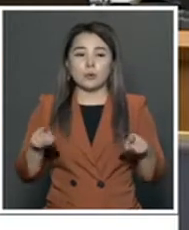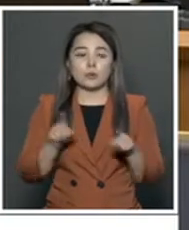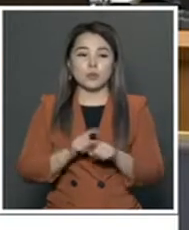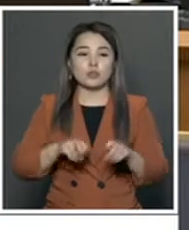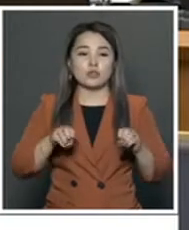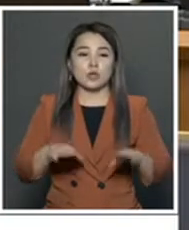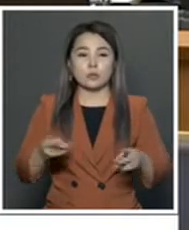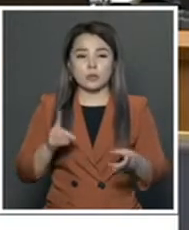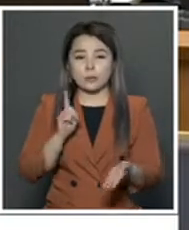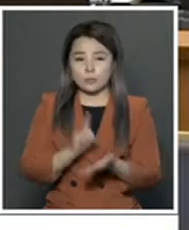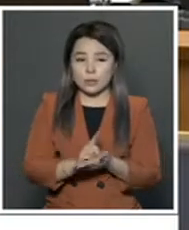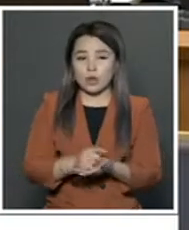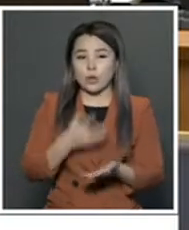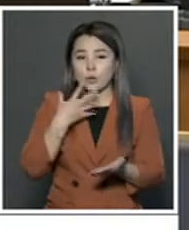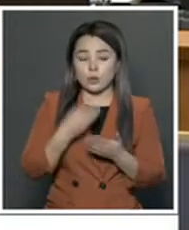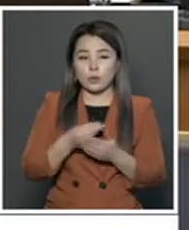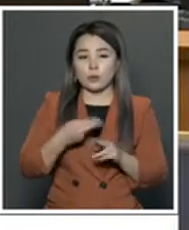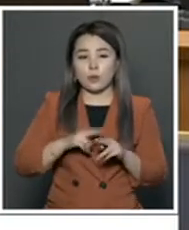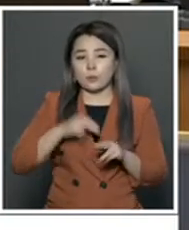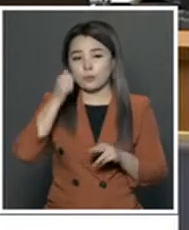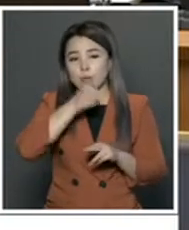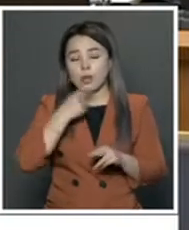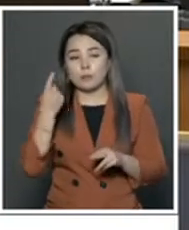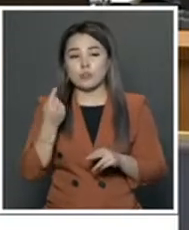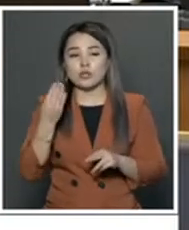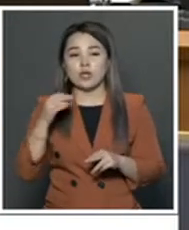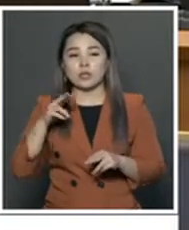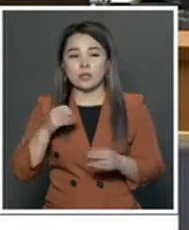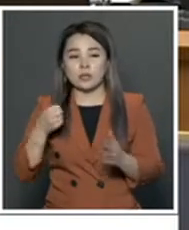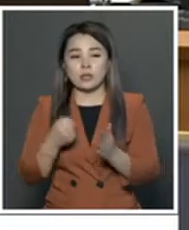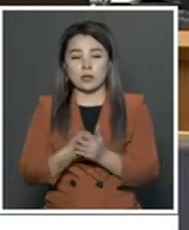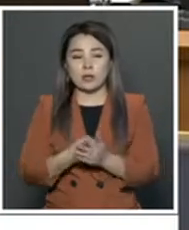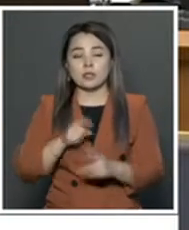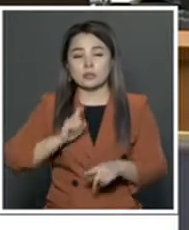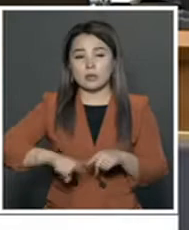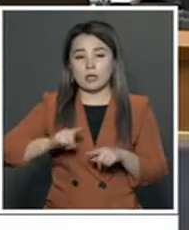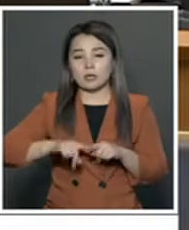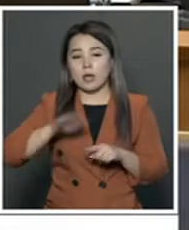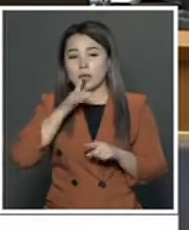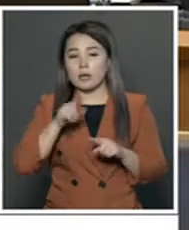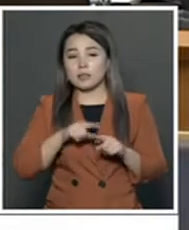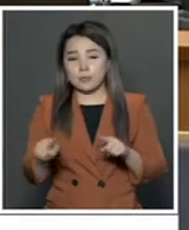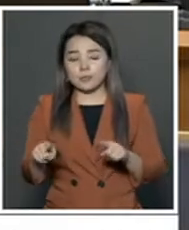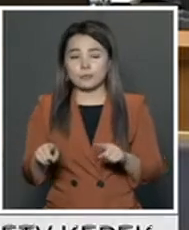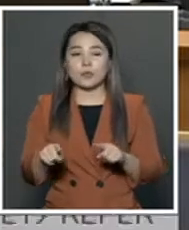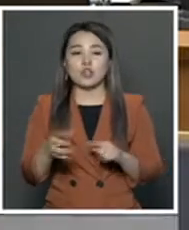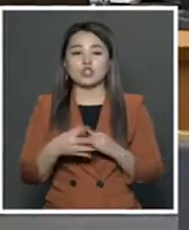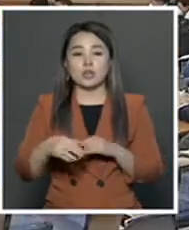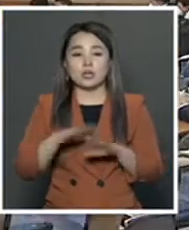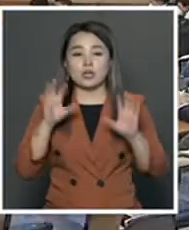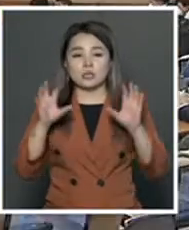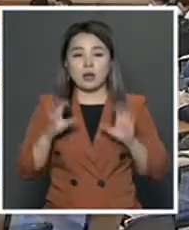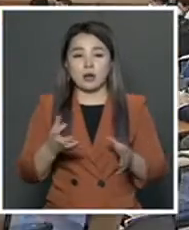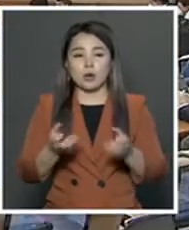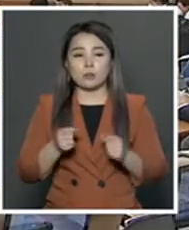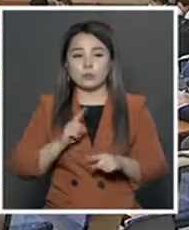оңтайлы шешу үшін үстіміздегі жылдың 1 шілдесіне дейін тез арада жер туралы заңды қабылдауымыз керек.